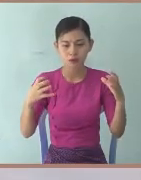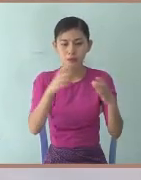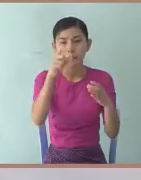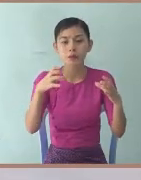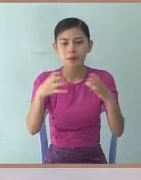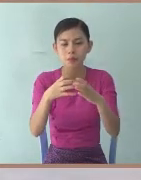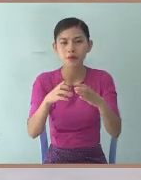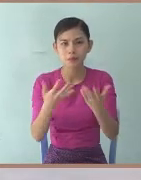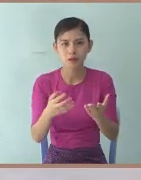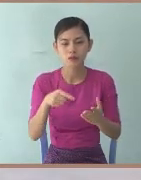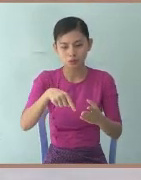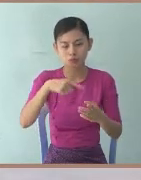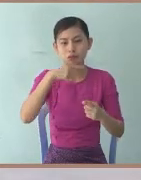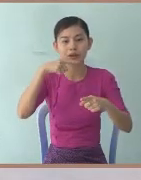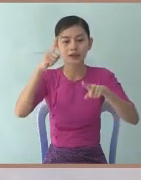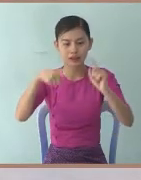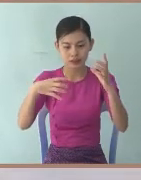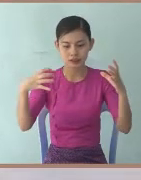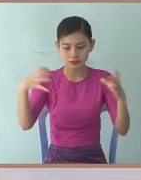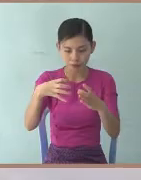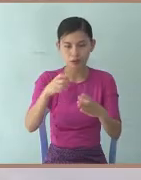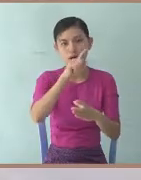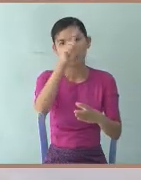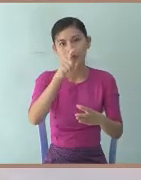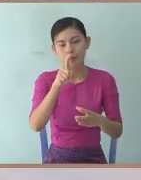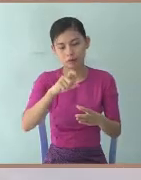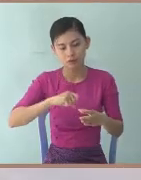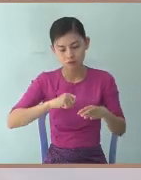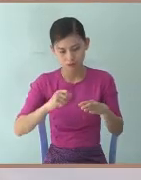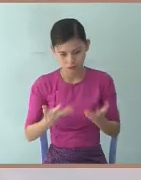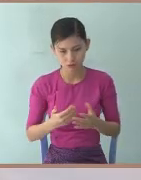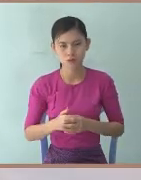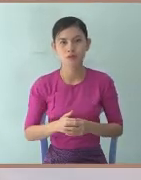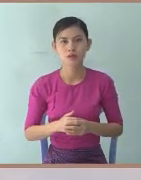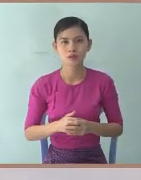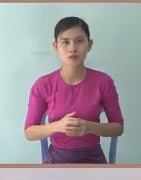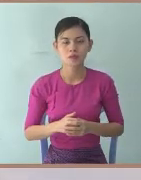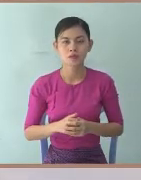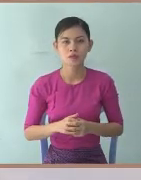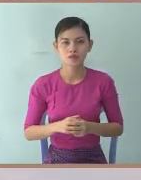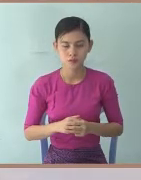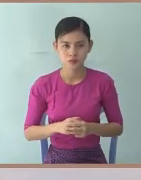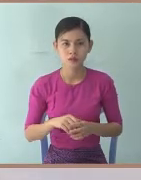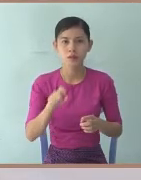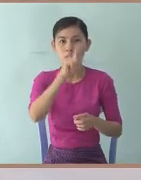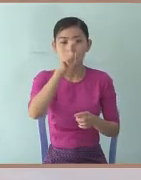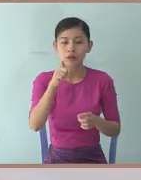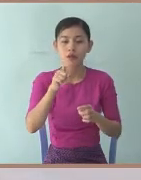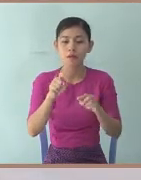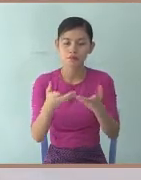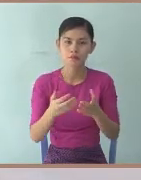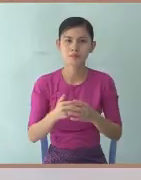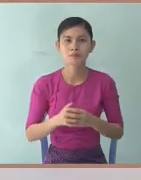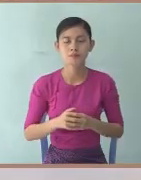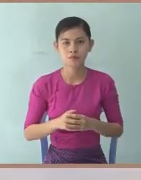နဲ့တွေ့ဆုံမေးမြန်းဖို့အခွင့်ရှိခဲ့မယ်ဆိုရင်လက်ရှိအစိုးရဖြစ်တဲ့ R&D နဲ့ကျွန်တော်တွေ့ဆုံမေးမြန်းချင်ပါတယ်။အ